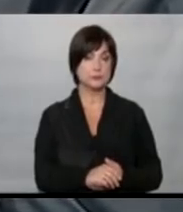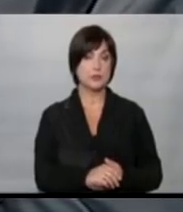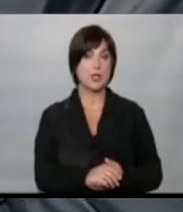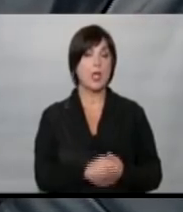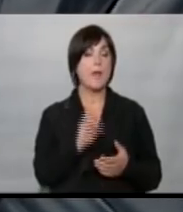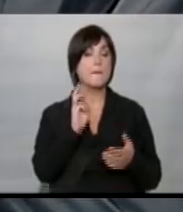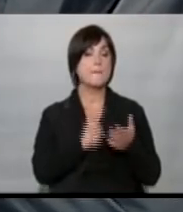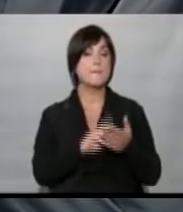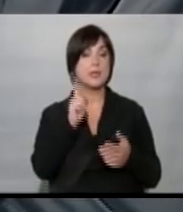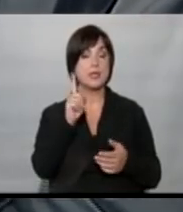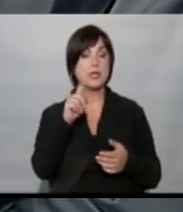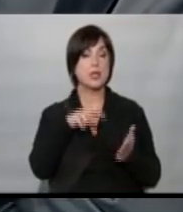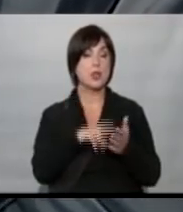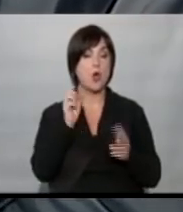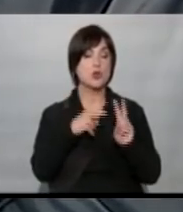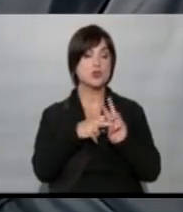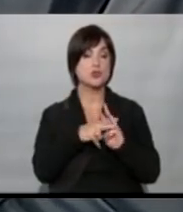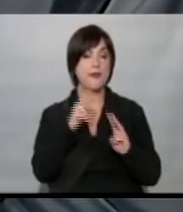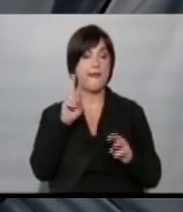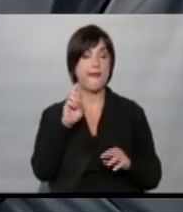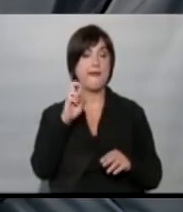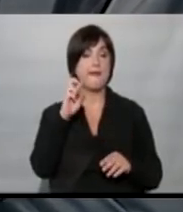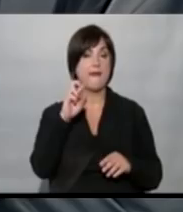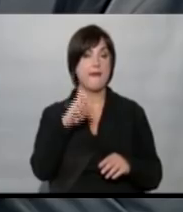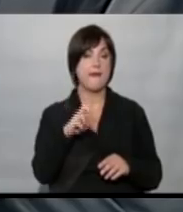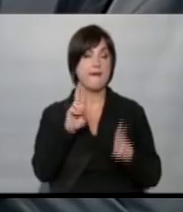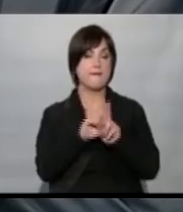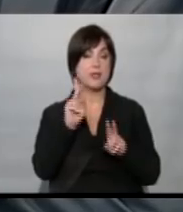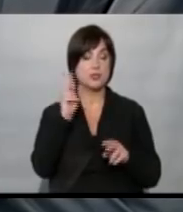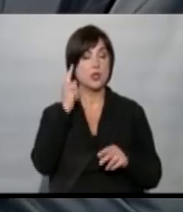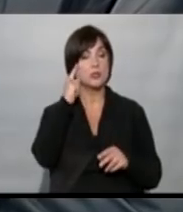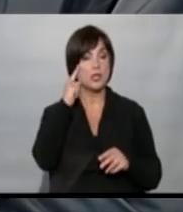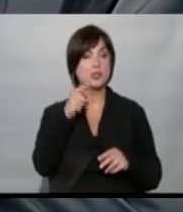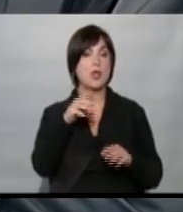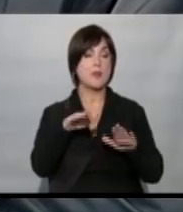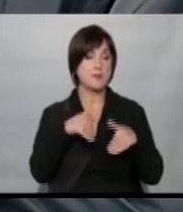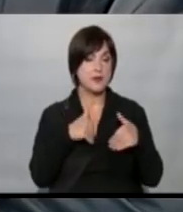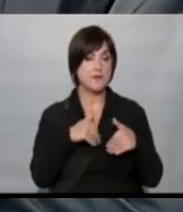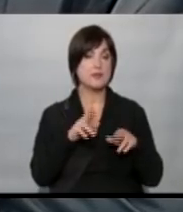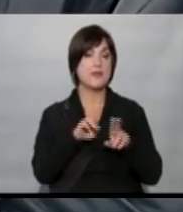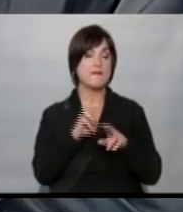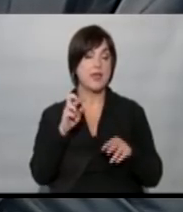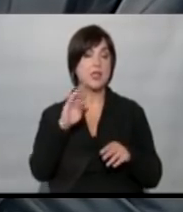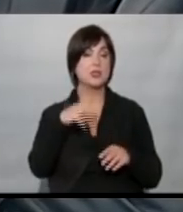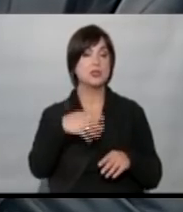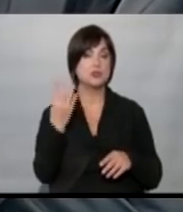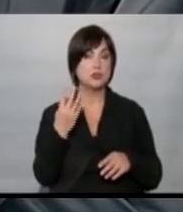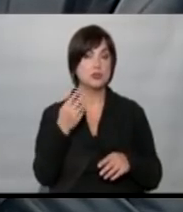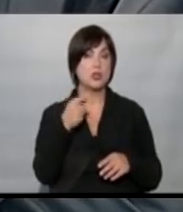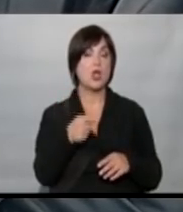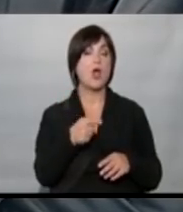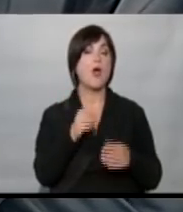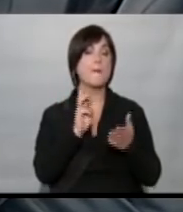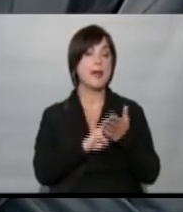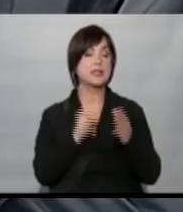Милошич тоа го знаеше и пораката негова беше му насока да се прифати ЗЕ-4. Меѓутоа, фантазерите Мартич и Бабич,